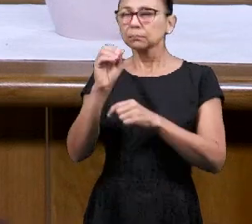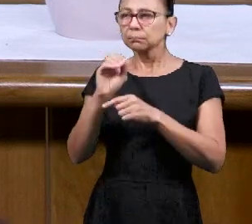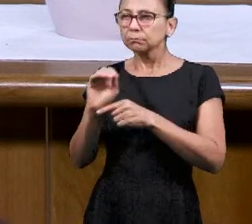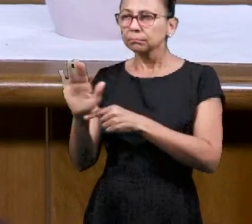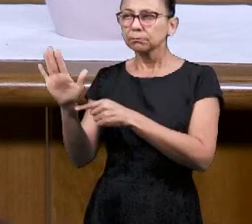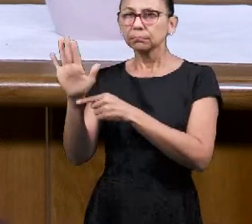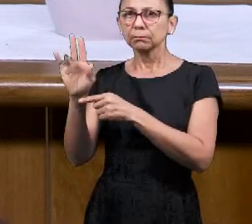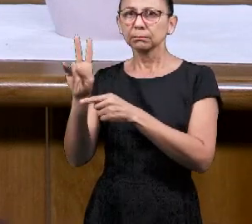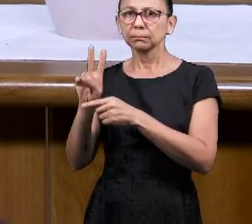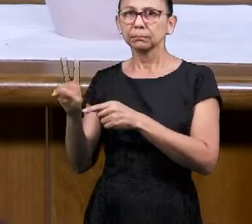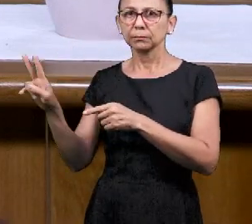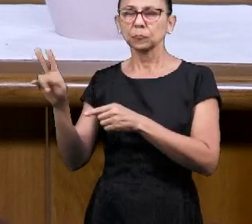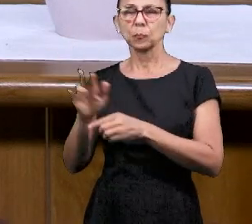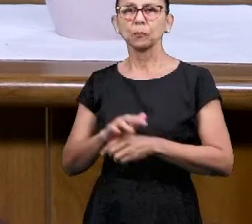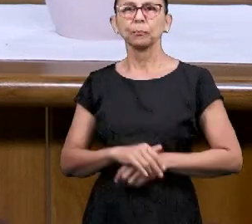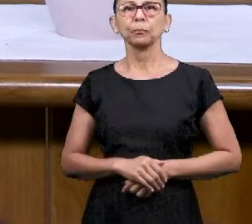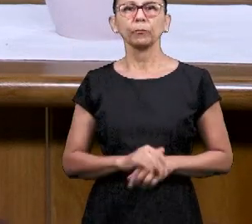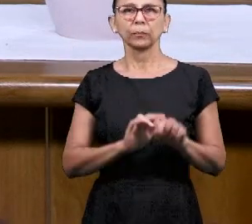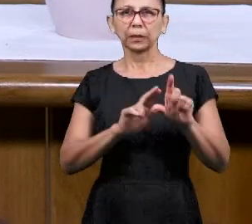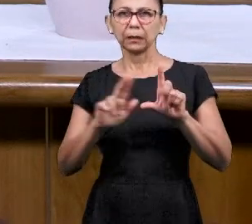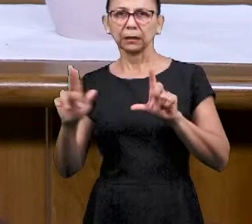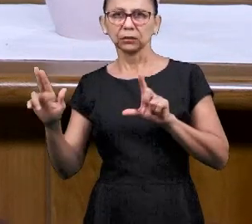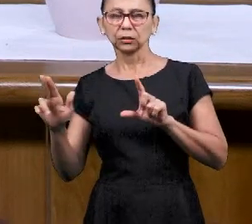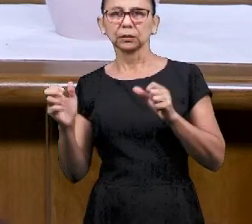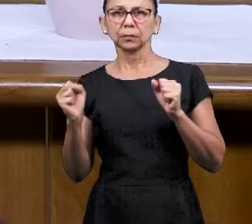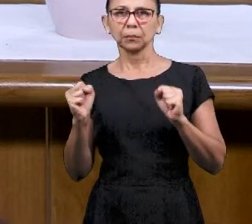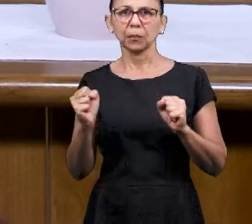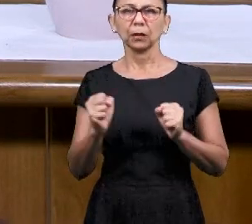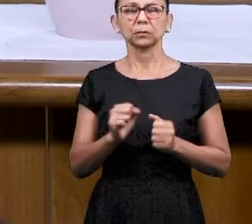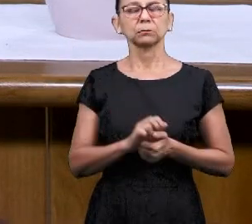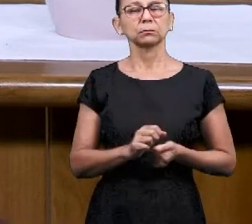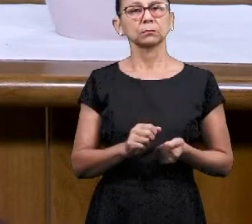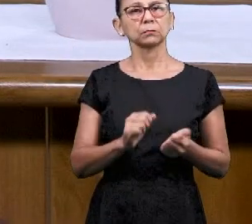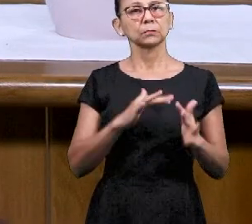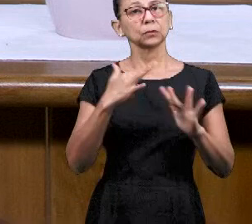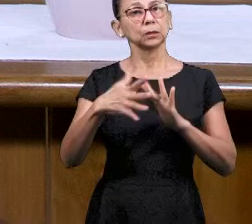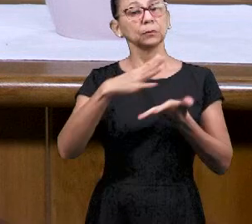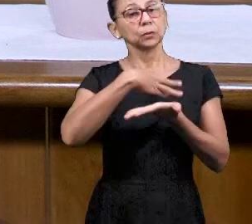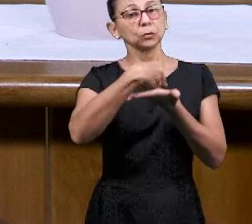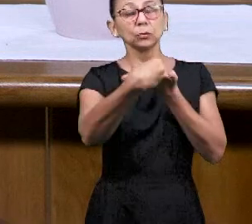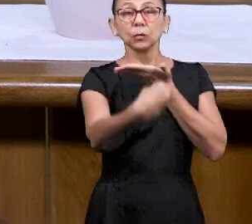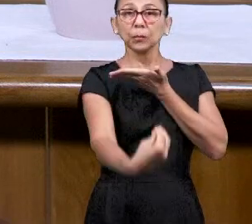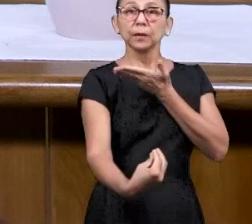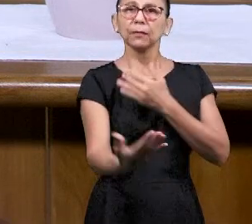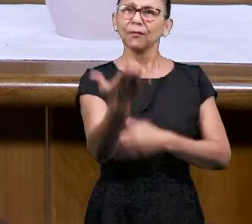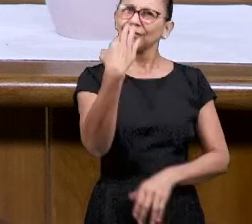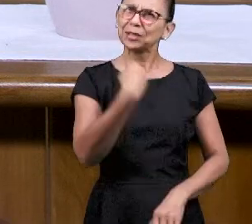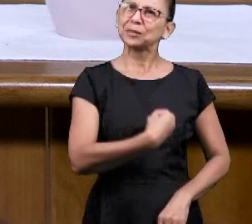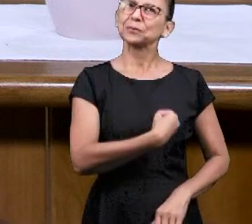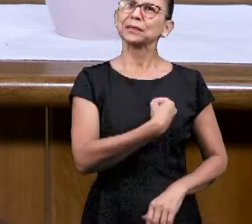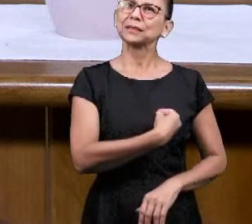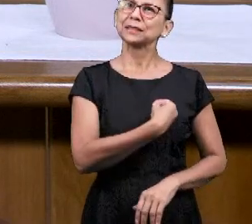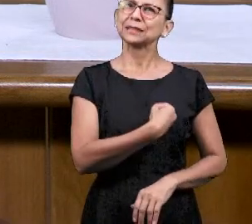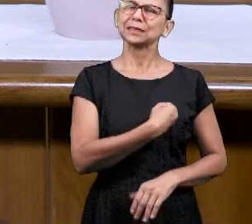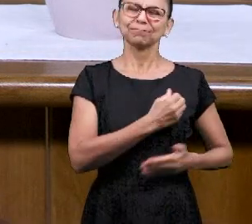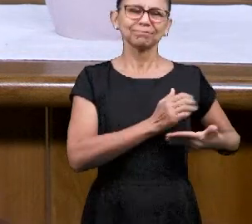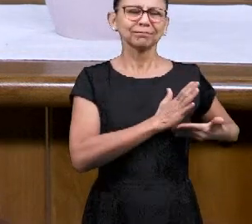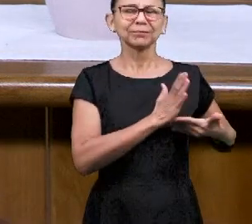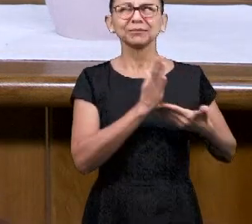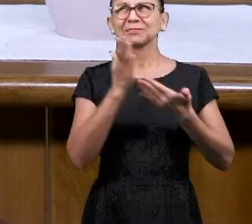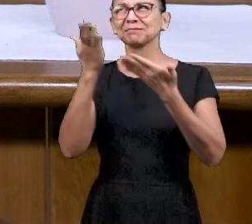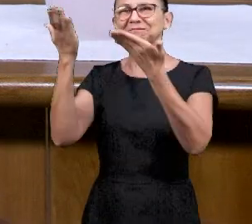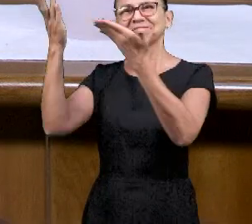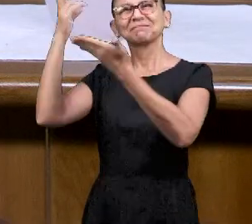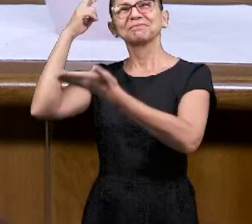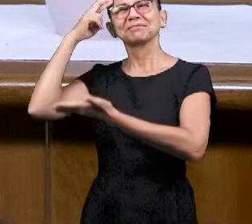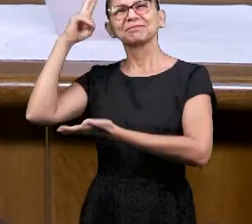être affichées. Vous pouvez chanter avec nous, participer de ce culte. Ne soyez pas simplement un spectateur, mais participez, donnez